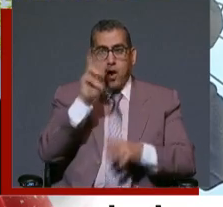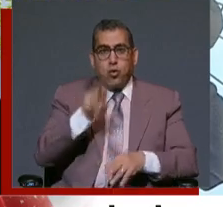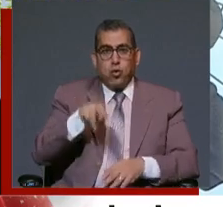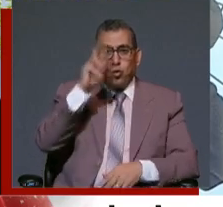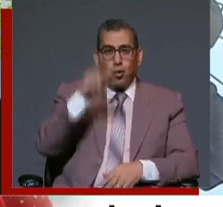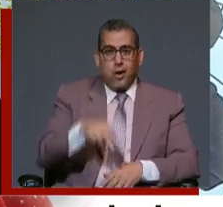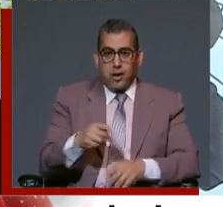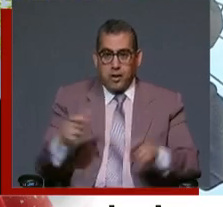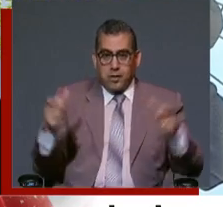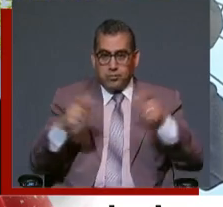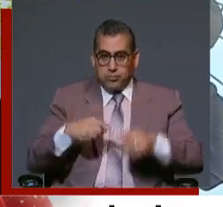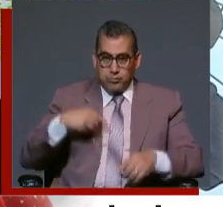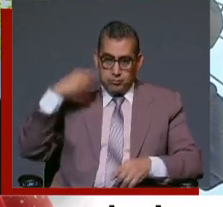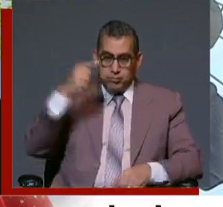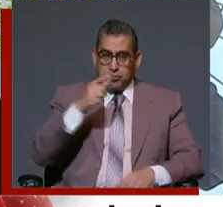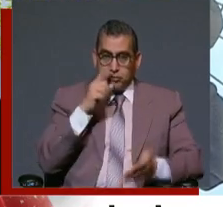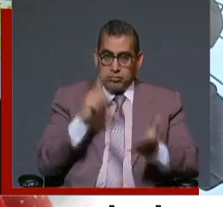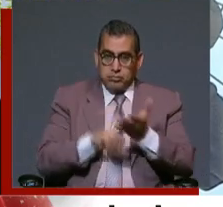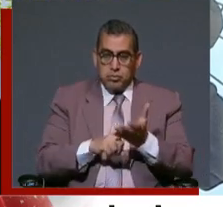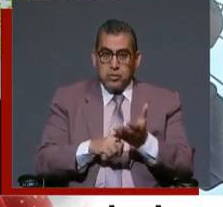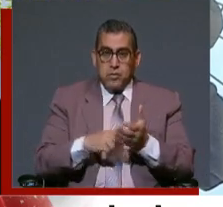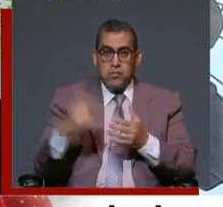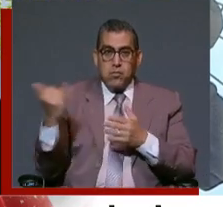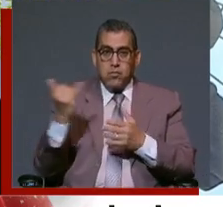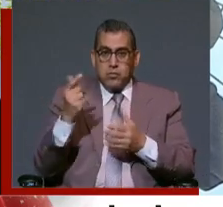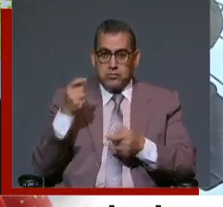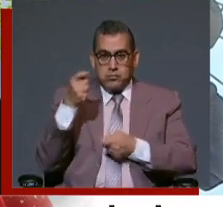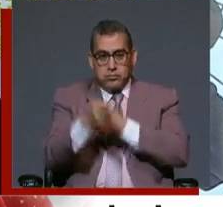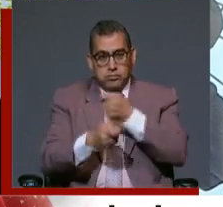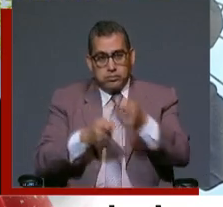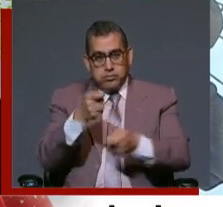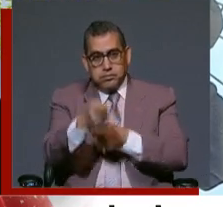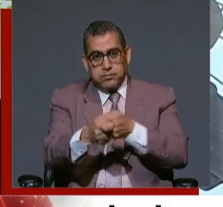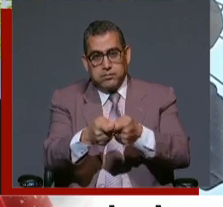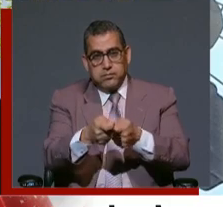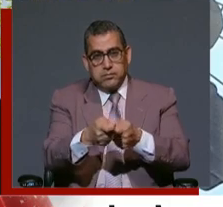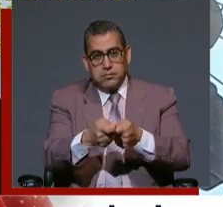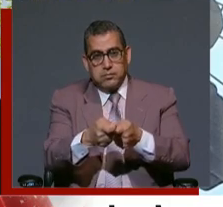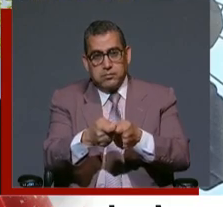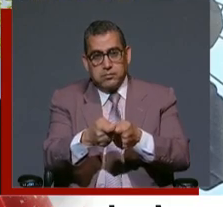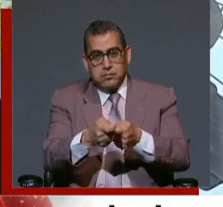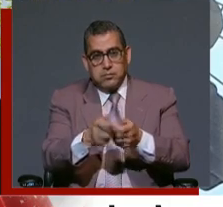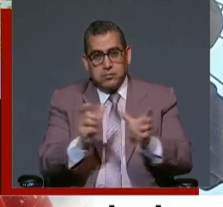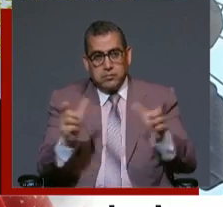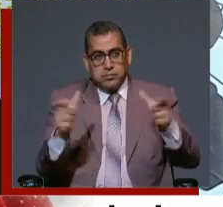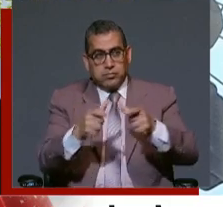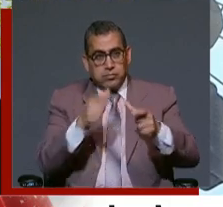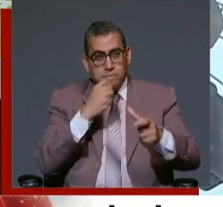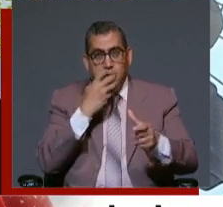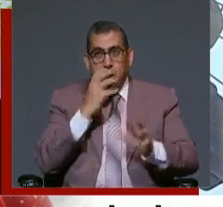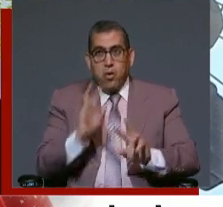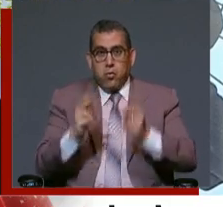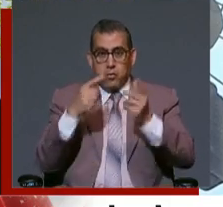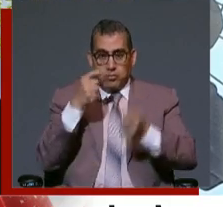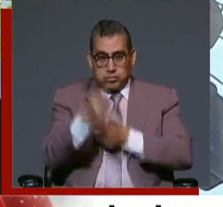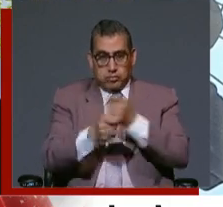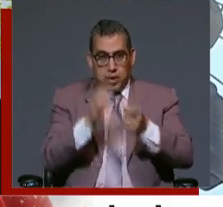نفس الفترة. ومع ذلك فإن تمويل هذه المبادرات المناخية